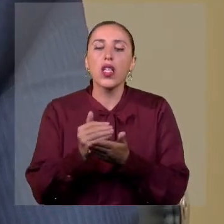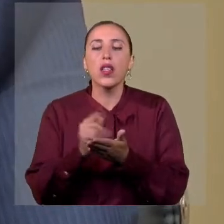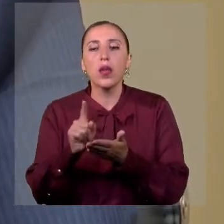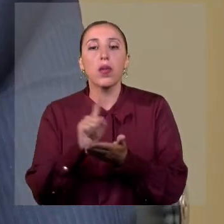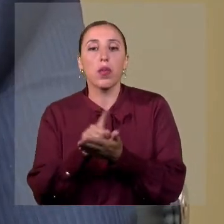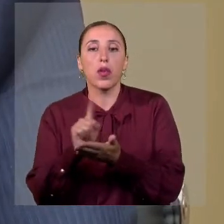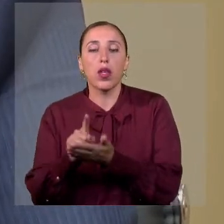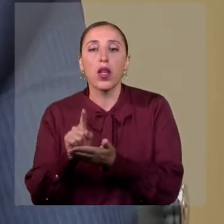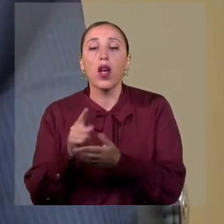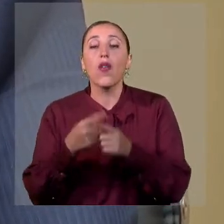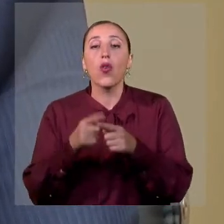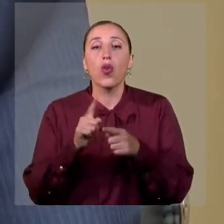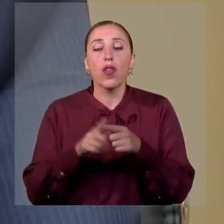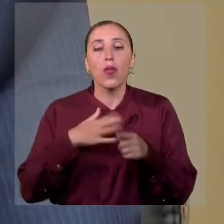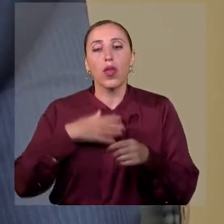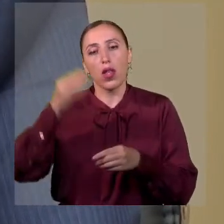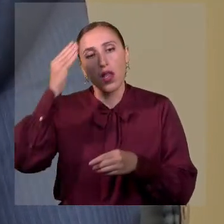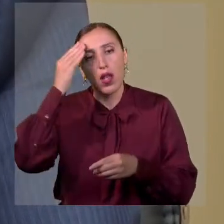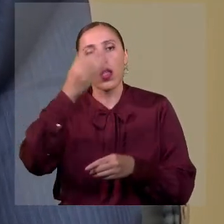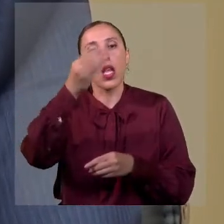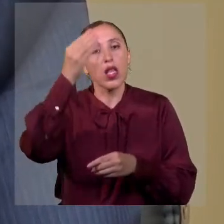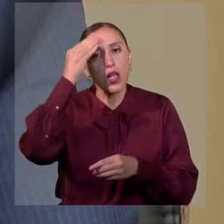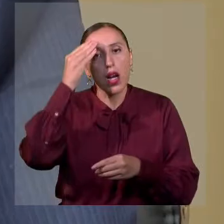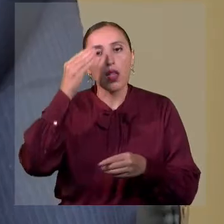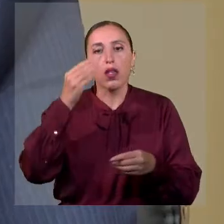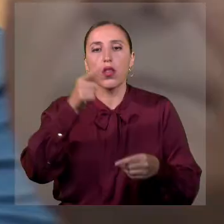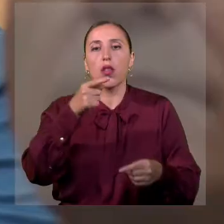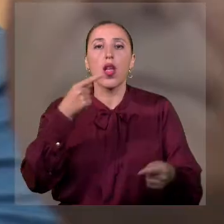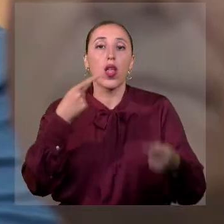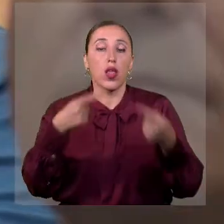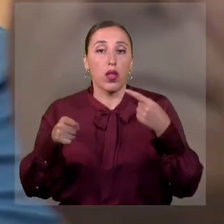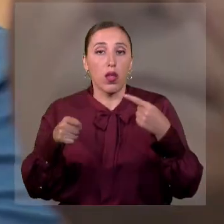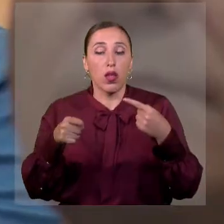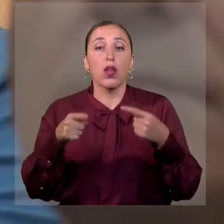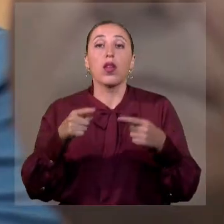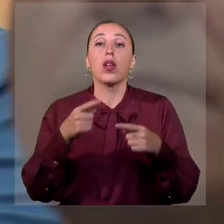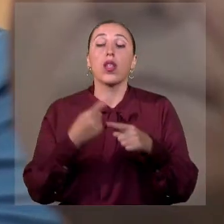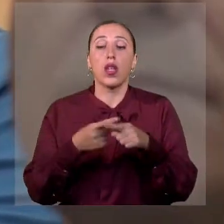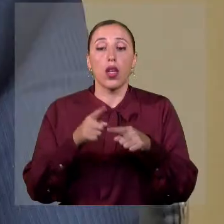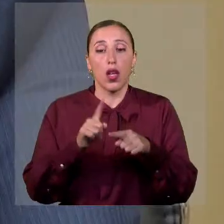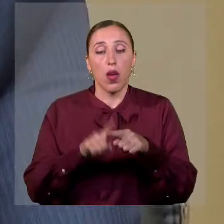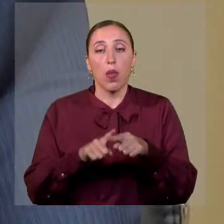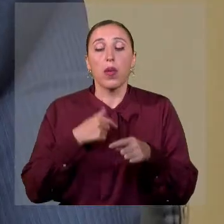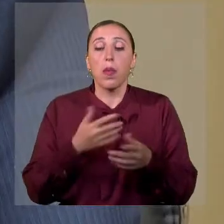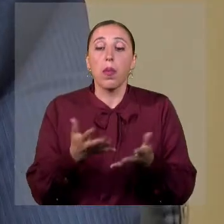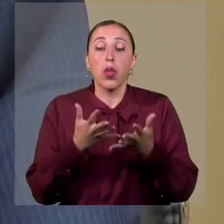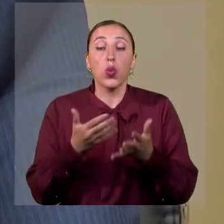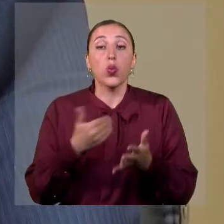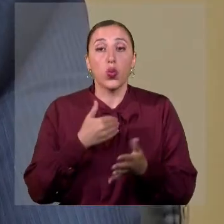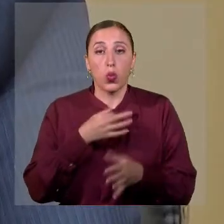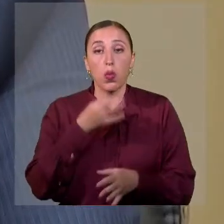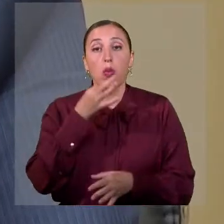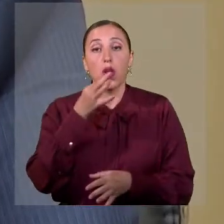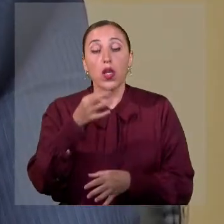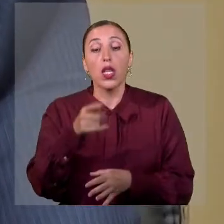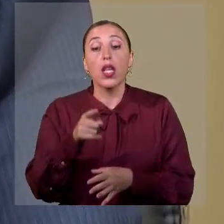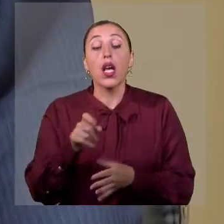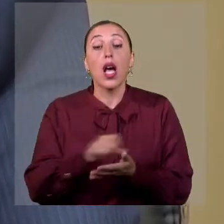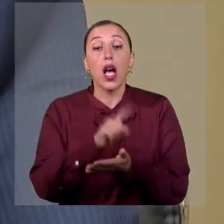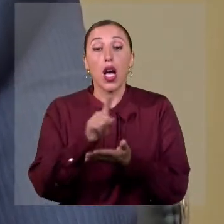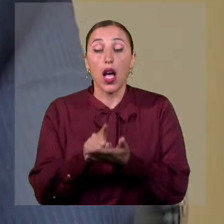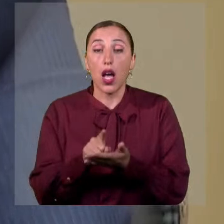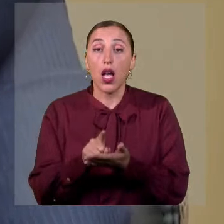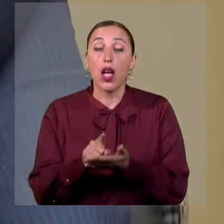դեռ վերջնականորեն չեն համընկել, բայց ես ուզում եմ շատ հստակ ասել, որ այս հարցում համաձայնության գալուց հետո մենք շատ արագ